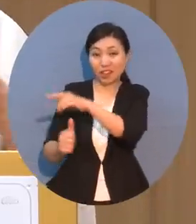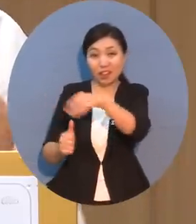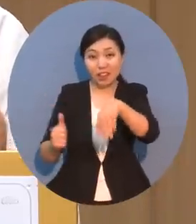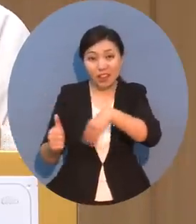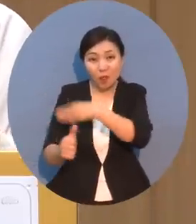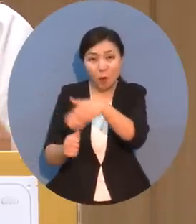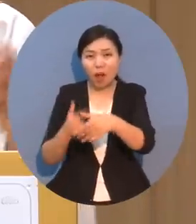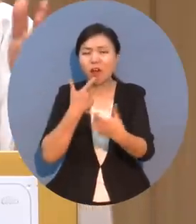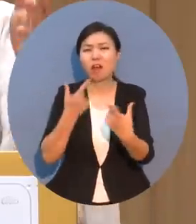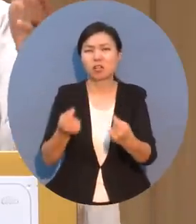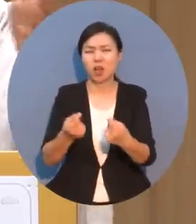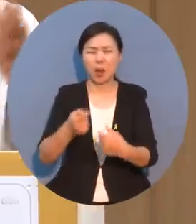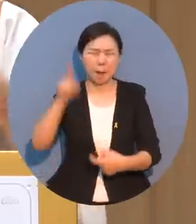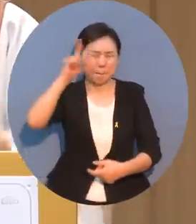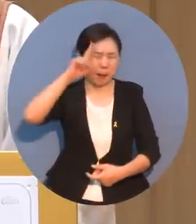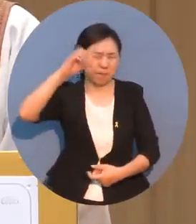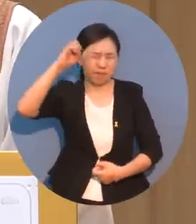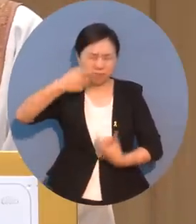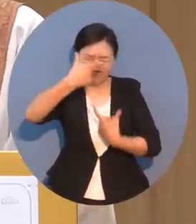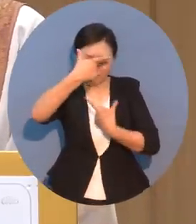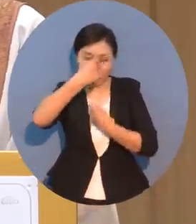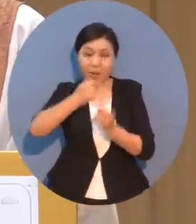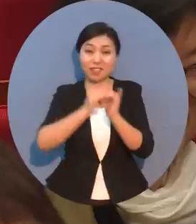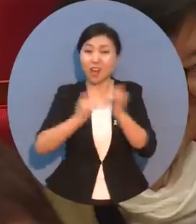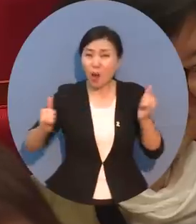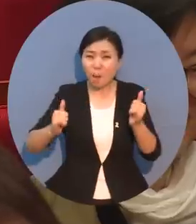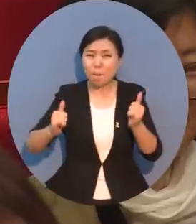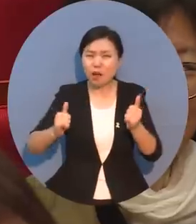총각처럼 딱 맞는 사람, 저건 죽어도 못 맞는